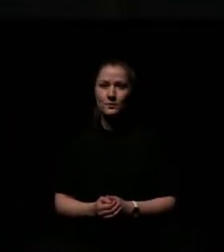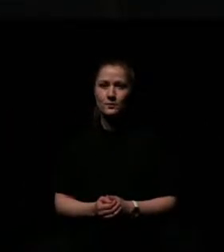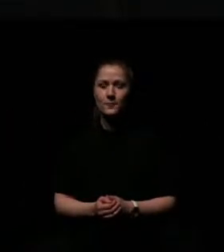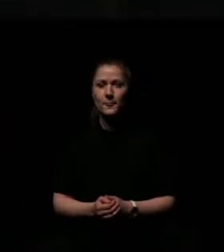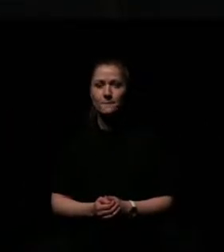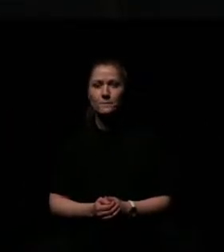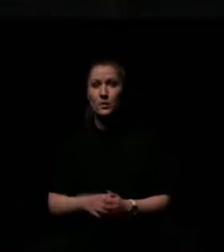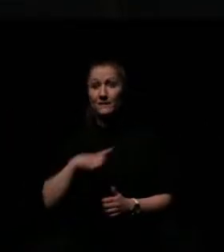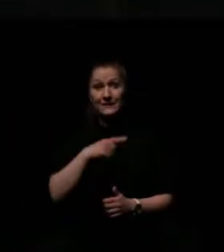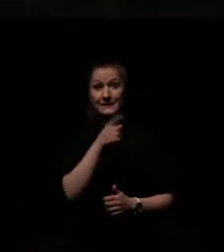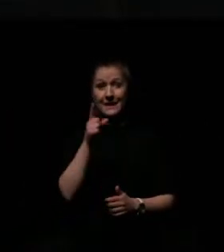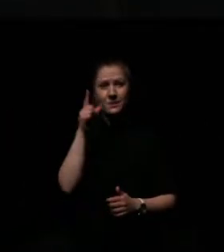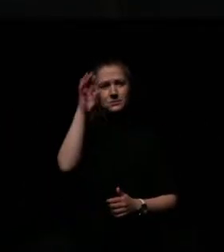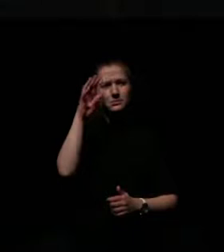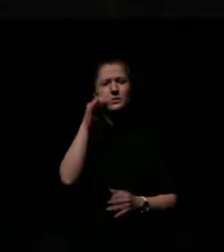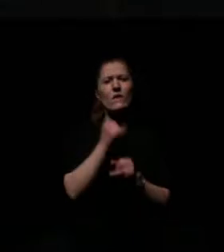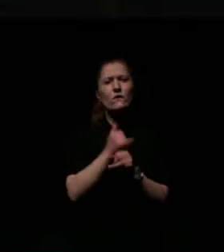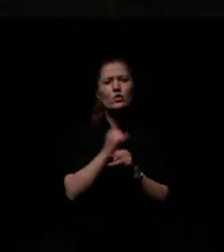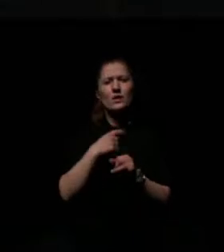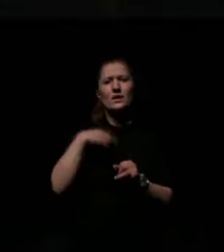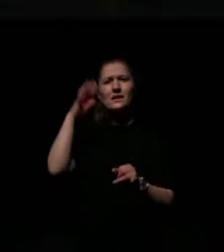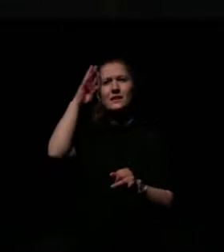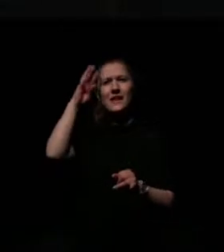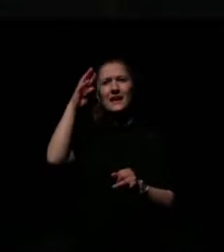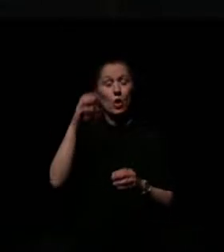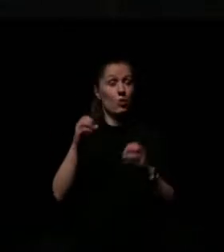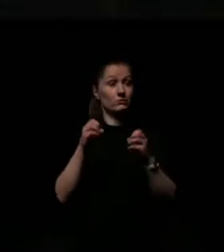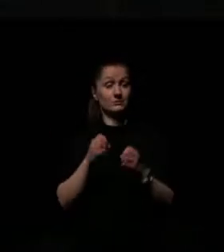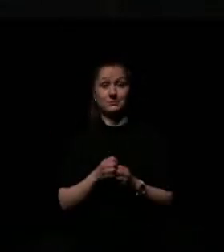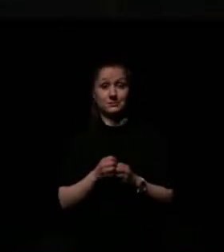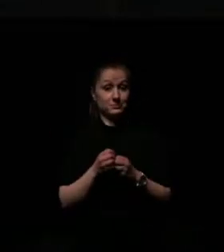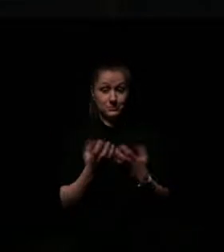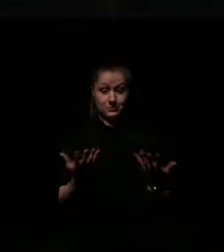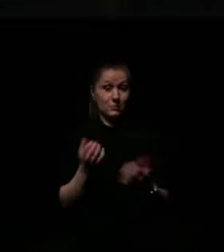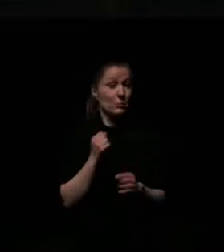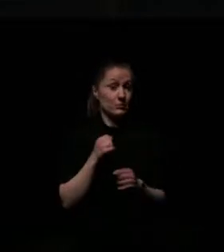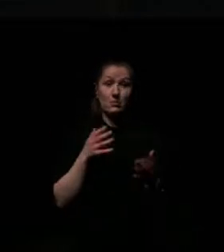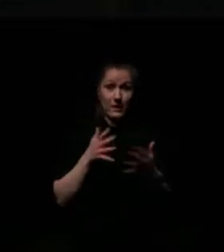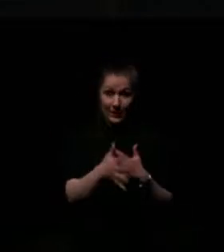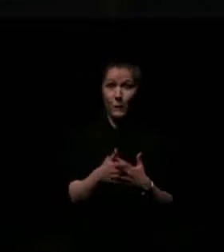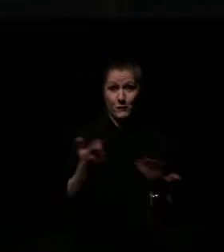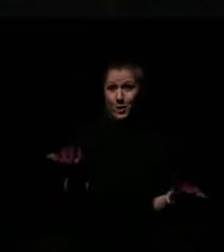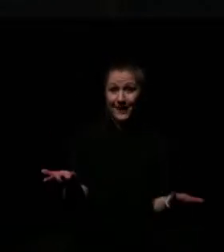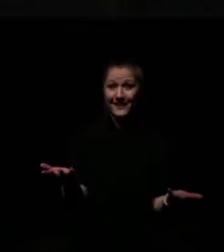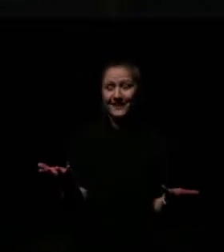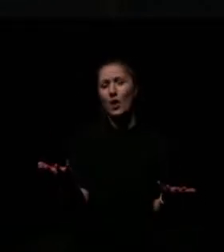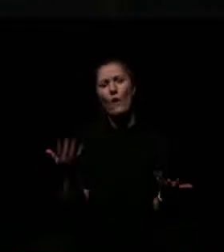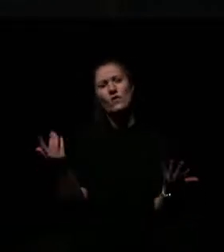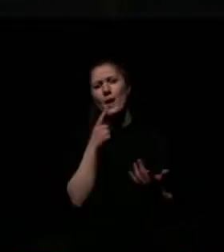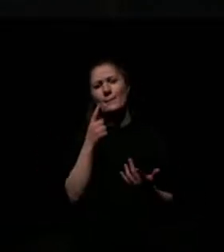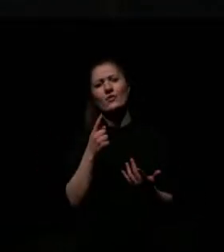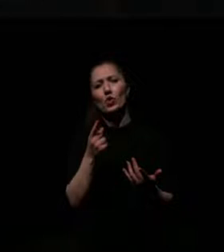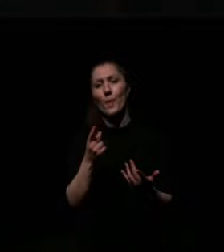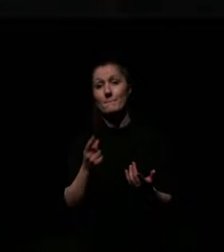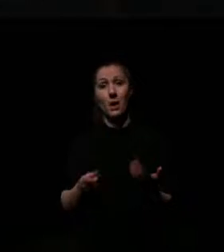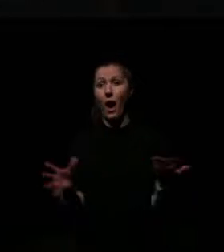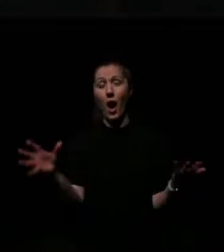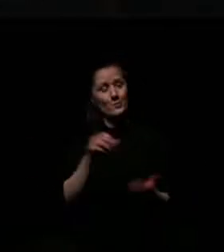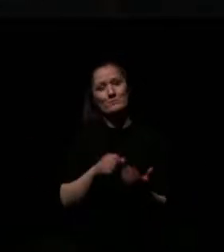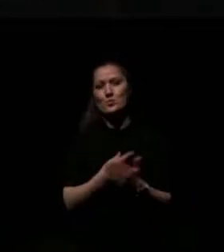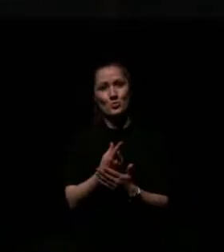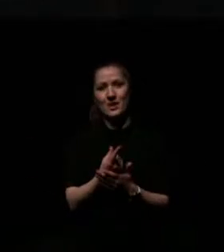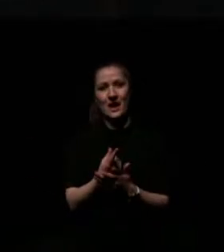Og hvis dere lurer på hvordan jeg har tenkt å få til det her, eller hva jeg mener om alt mulig annet som har med samfunnet å